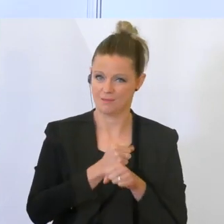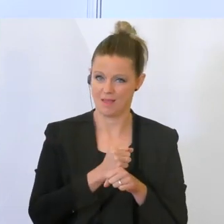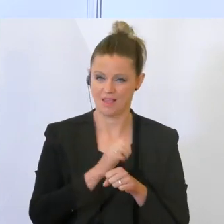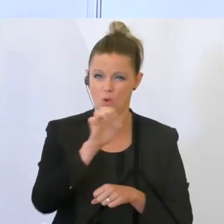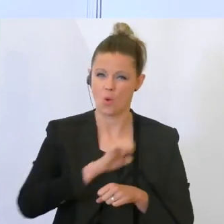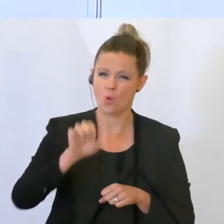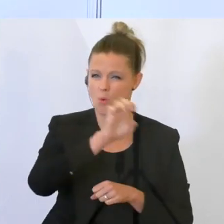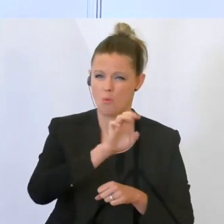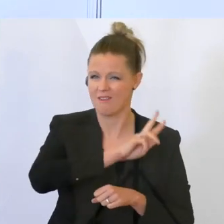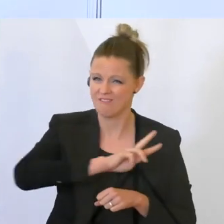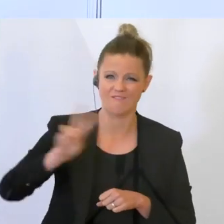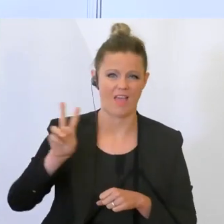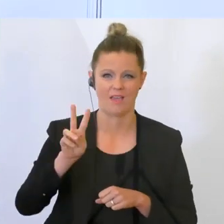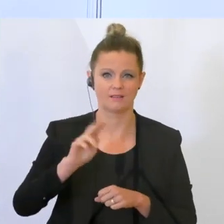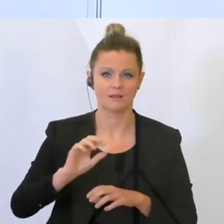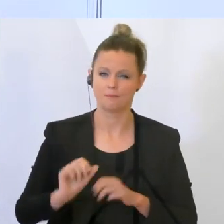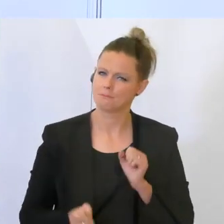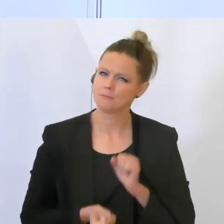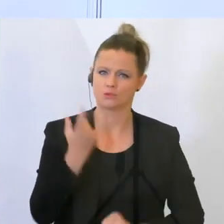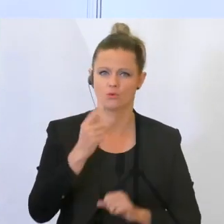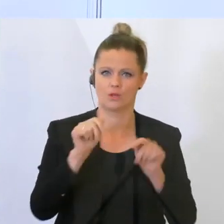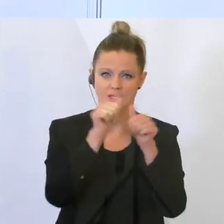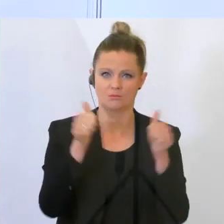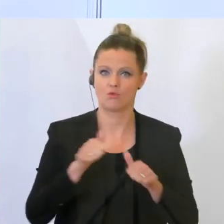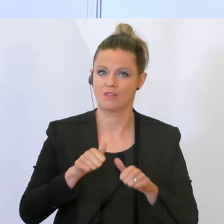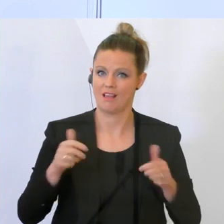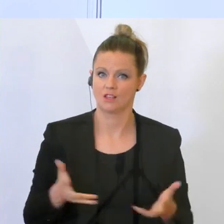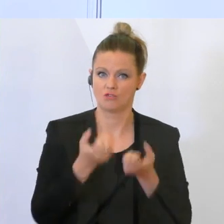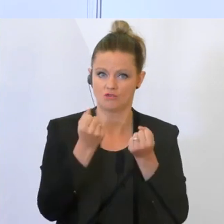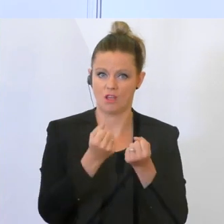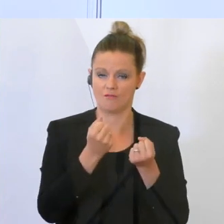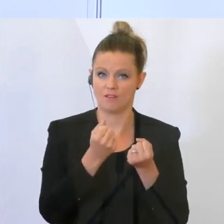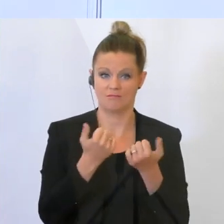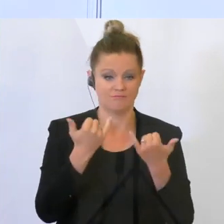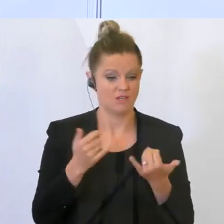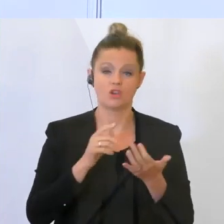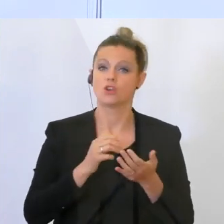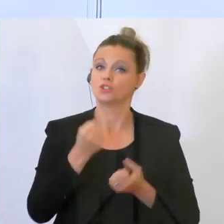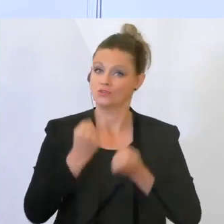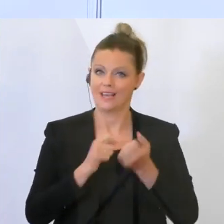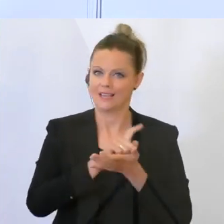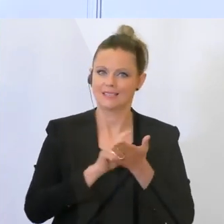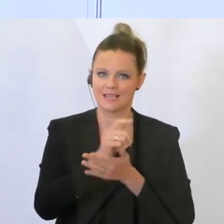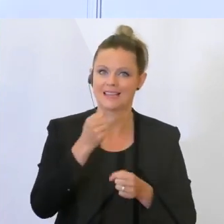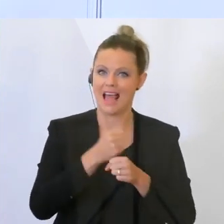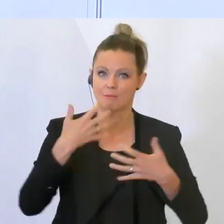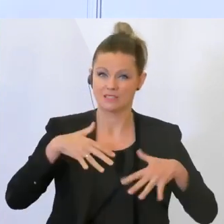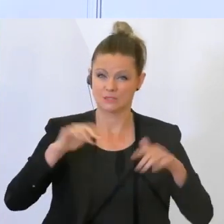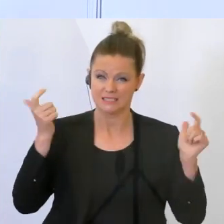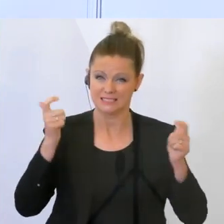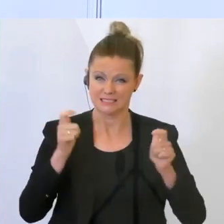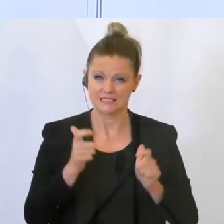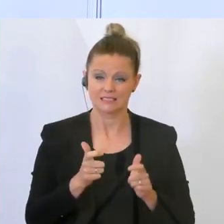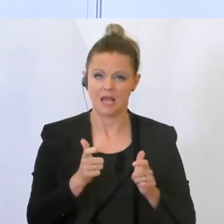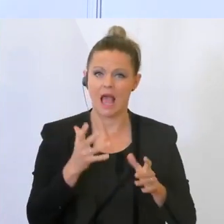europaweit einzigartiges Modell geschaffen, um in einer schwierigen Zeit Arbeitslosigkeit möglichst gering zu